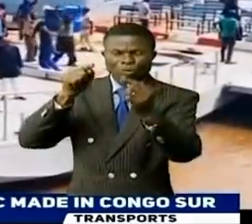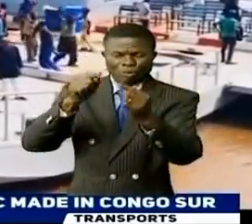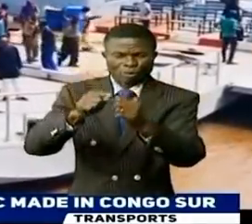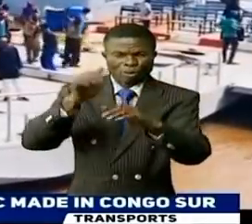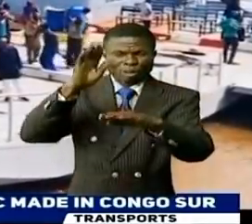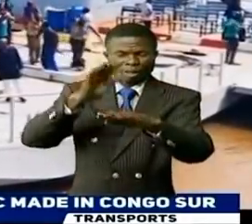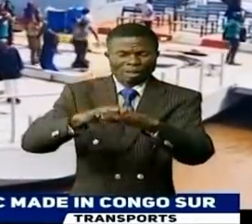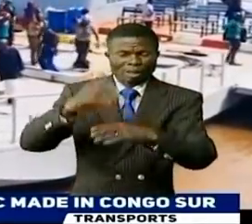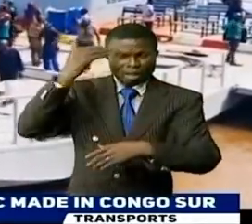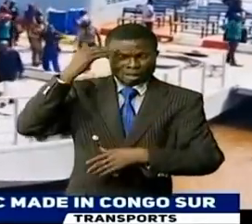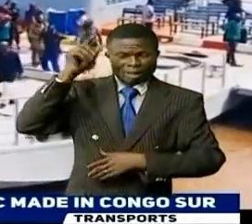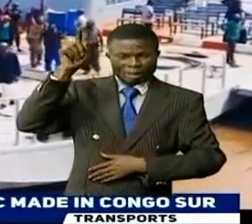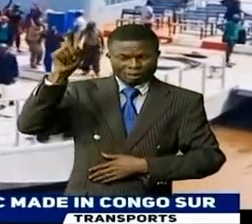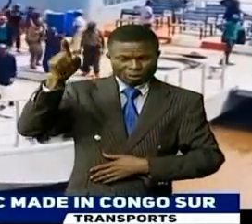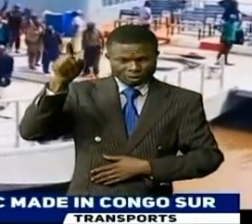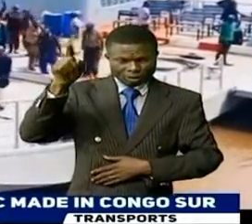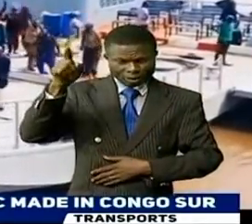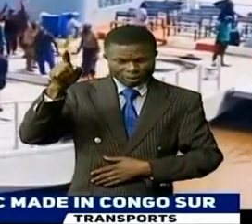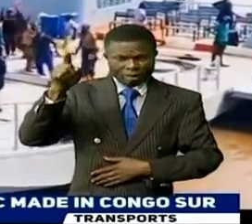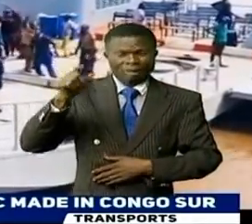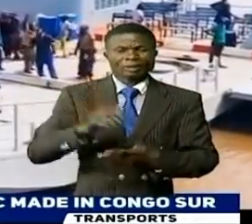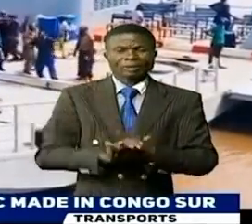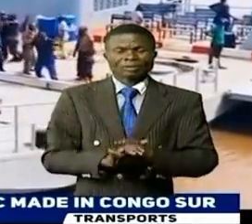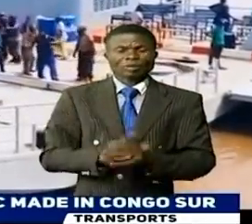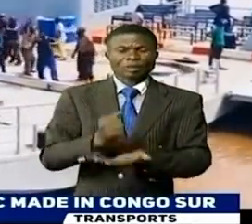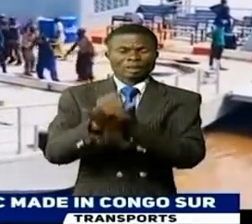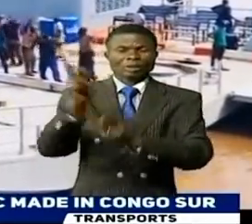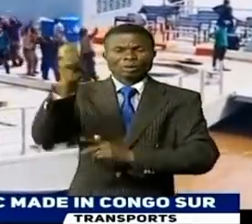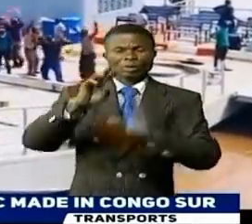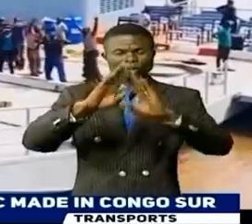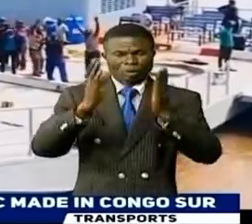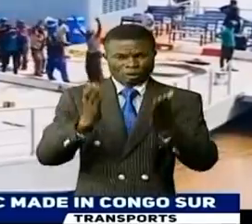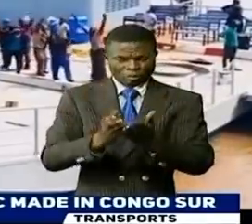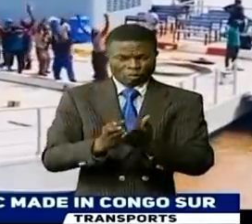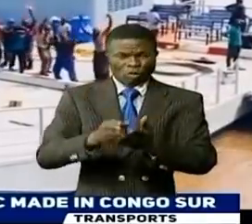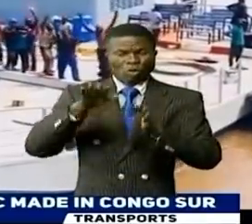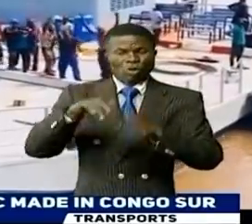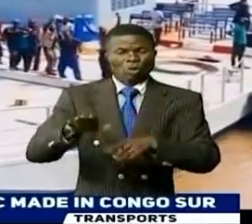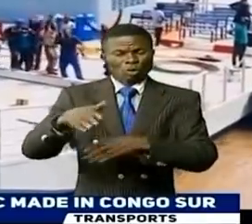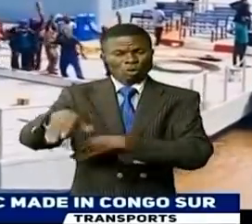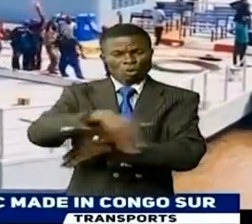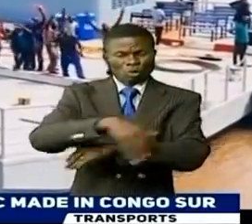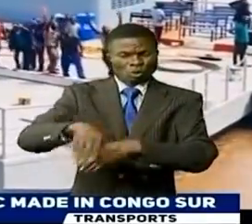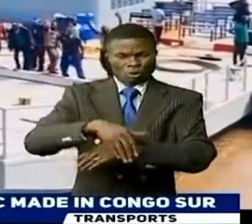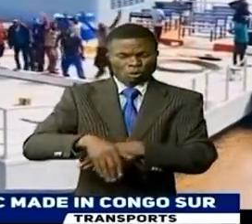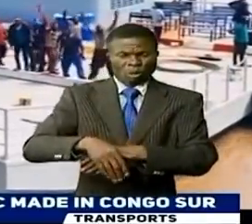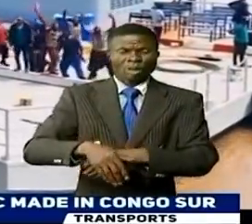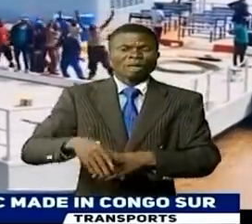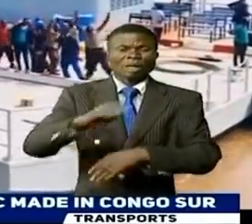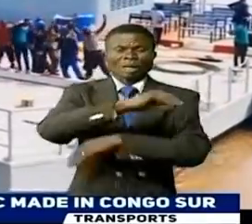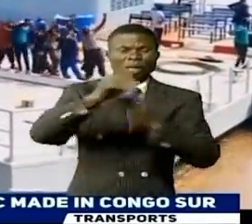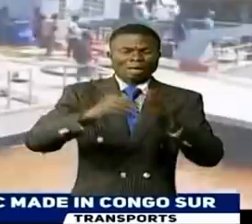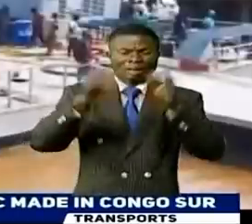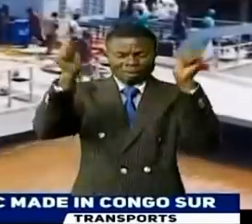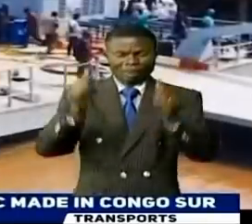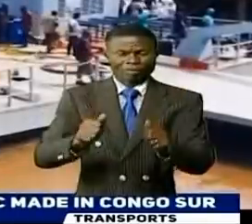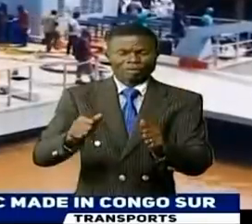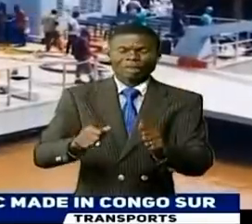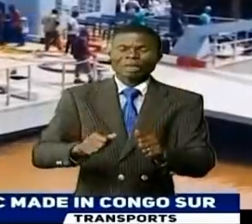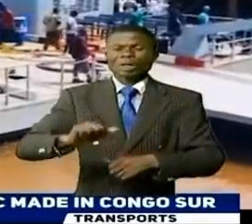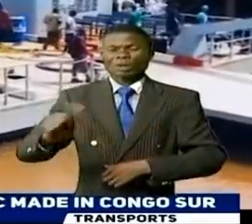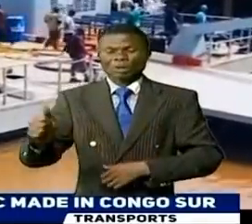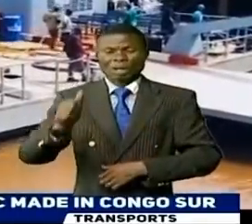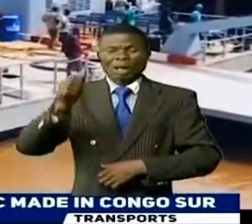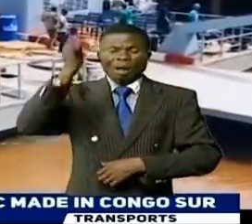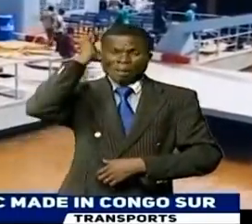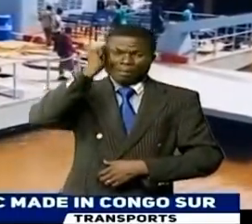son affluent, la rivière Oubangui, pour servir les peuples riverains des Zongo, des Bangui et des environs. Sebak des